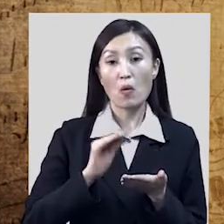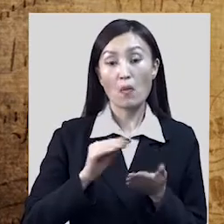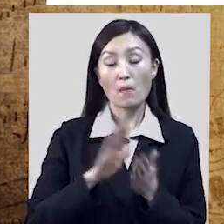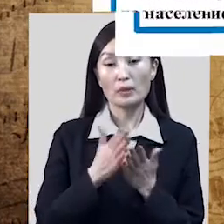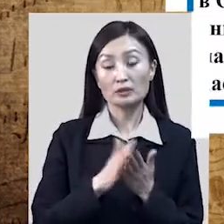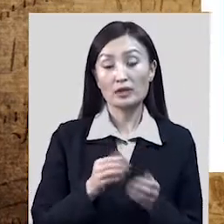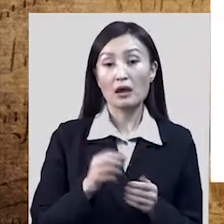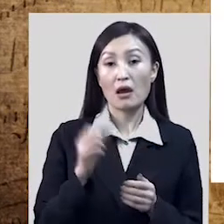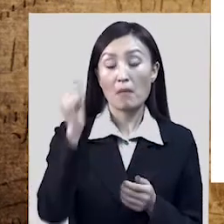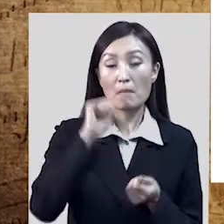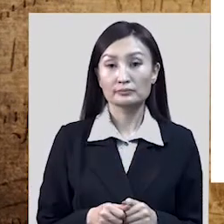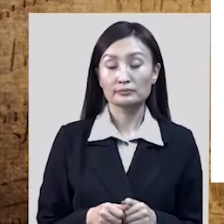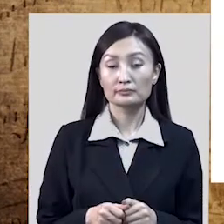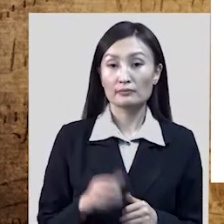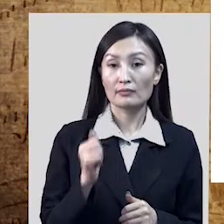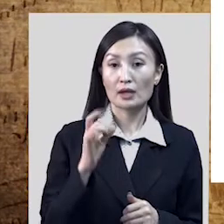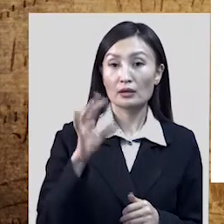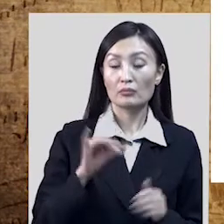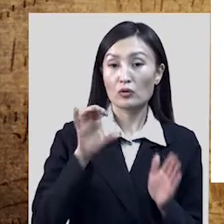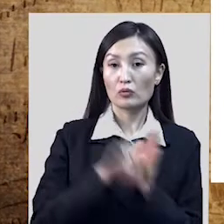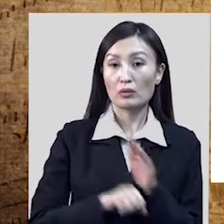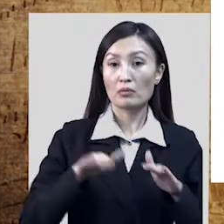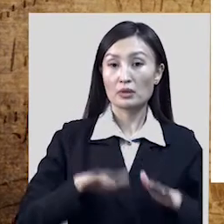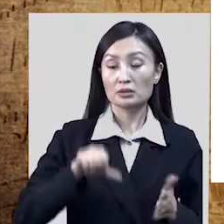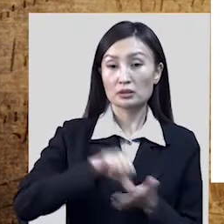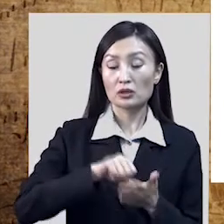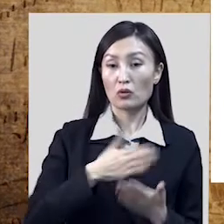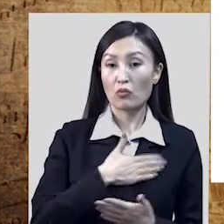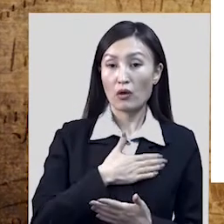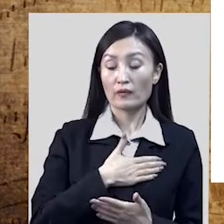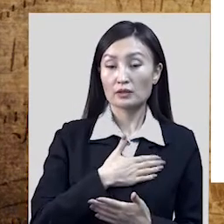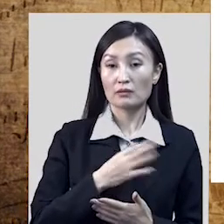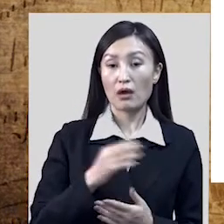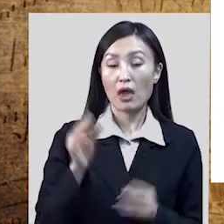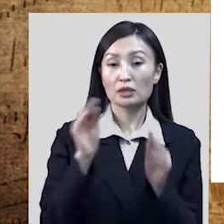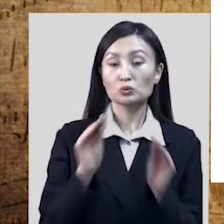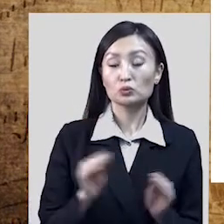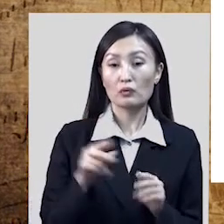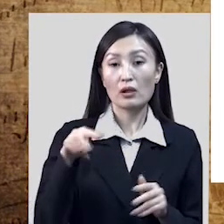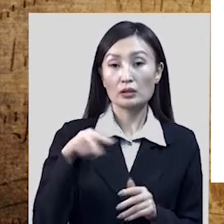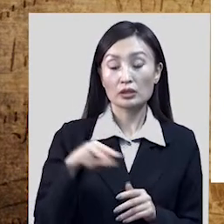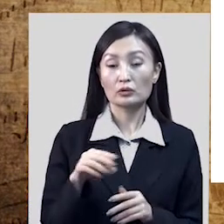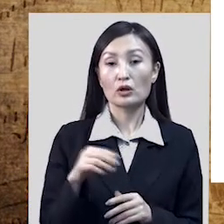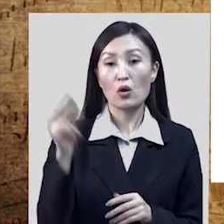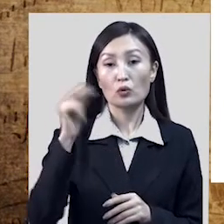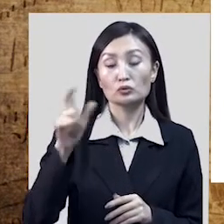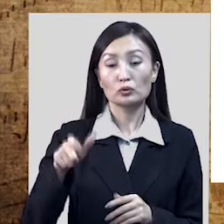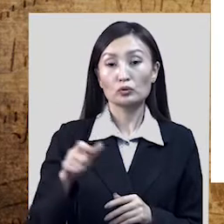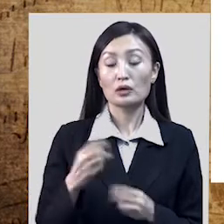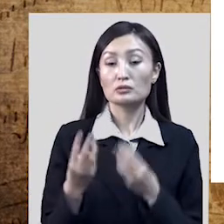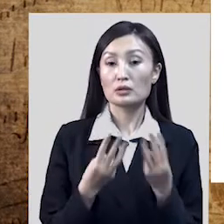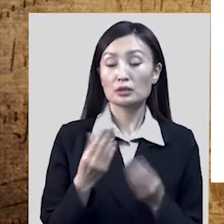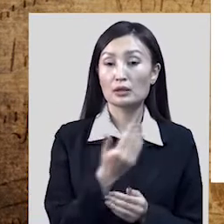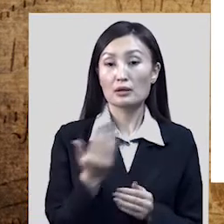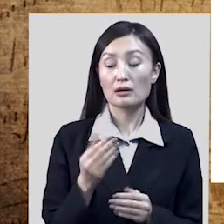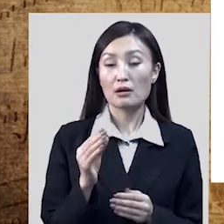памятники минувших поколений арабы убили местных представителей духовенства искусства и литературы ученых сожгли